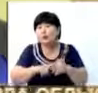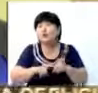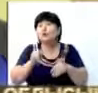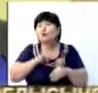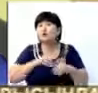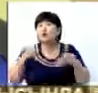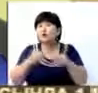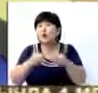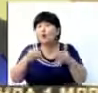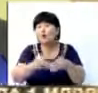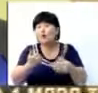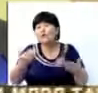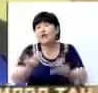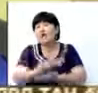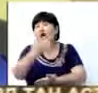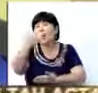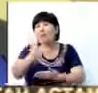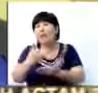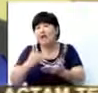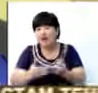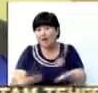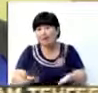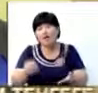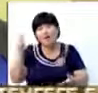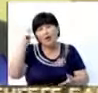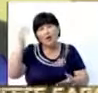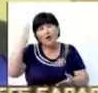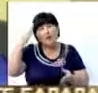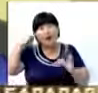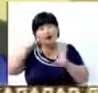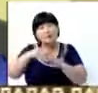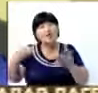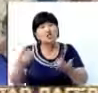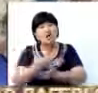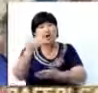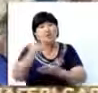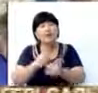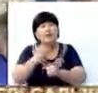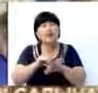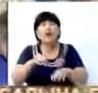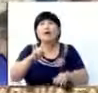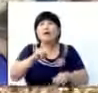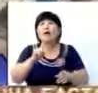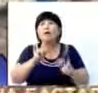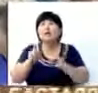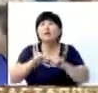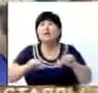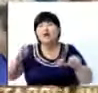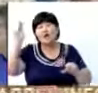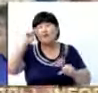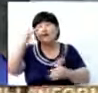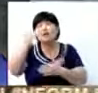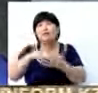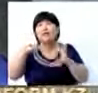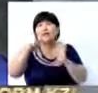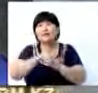жұмыс тобы осындай жаңа бағдарлама білім мазмұны жаңартып отыр, жаңа бағдарлама жасап жатыр. Тамыз кеңесінде сондай-ақ мектеп